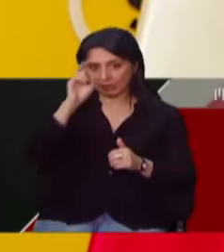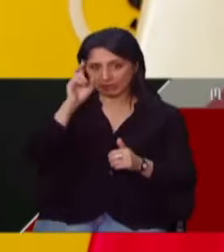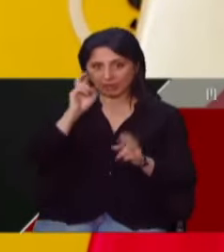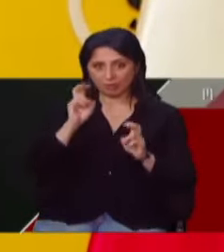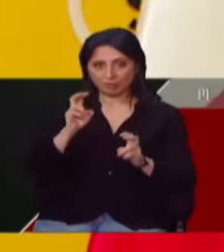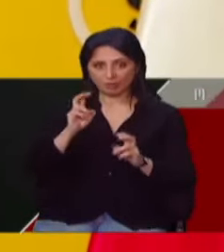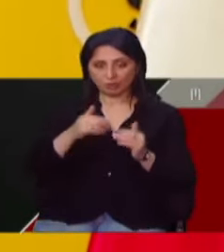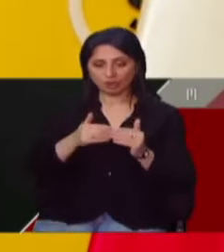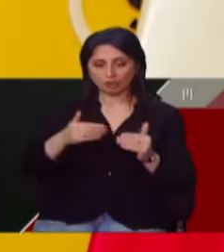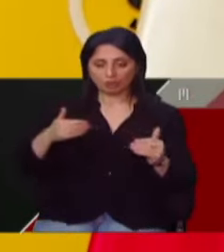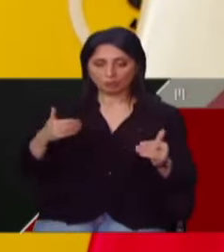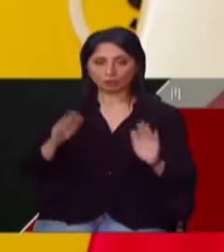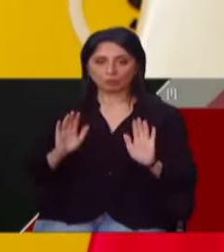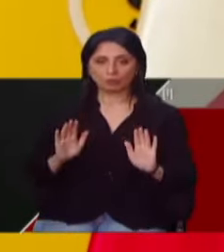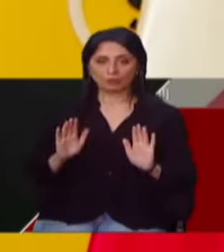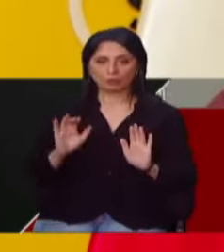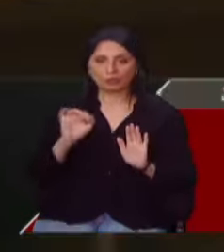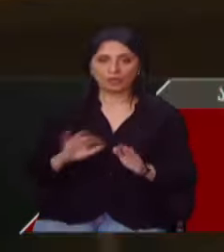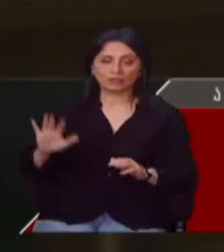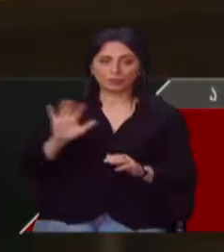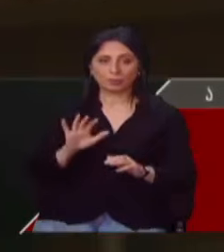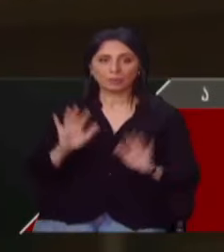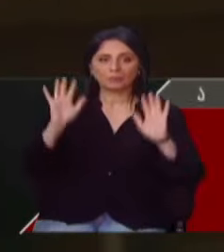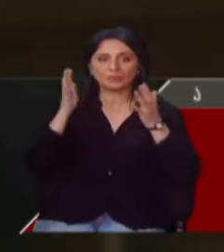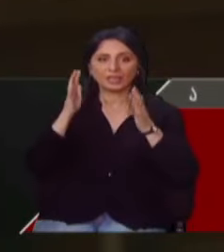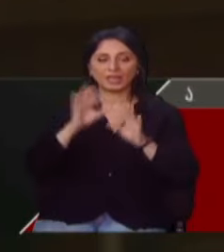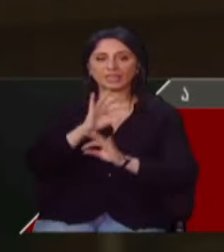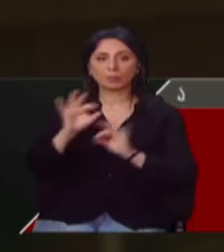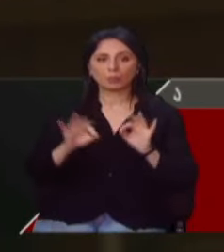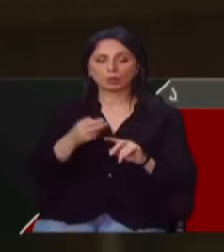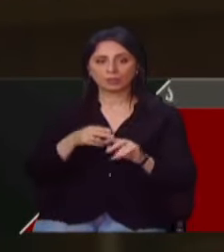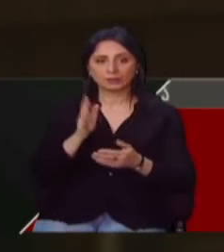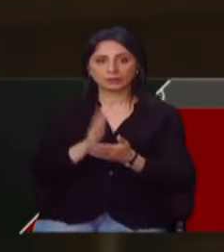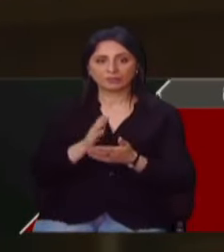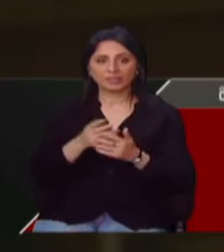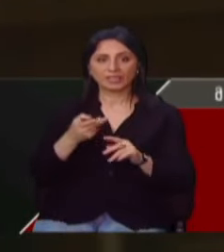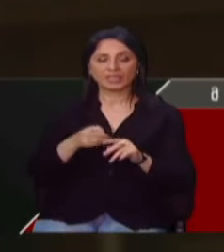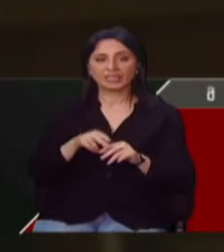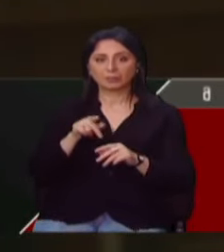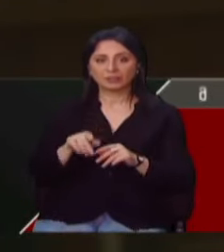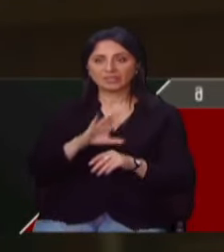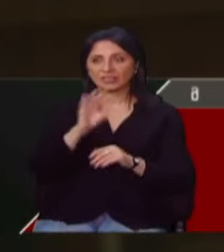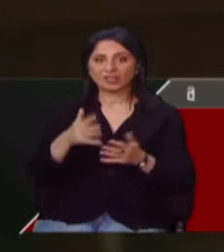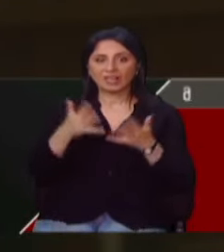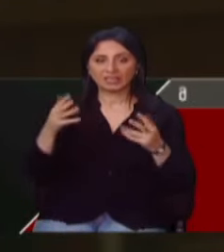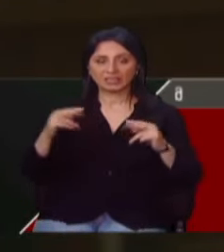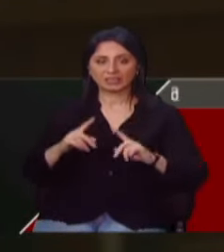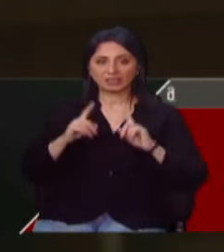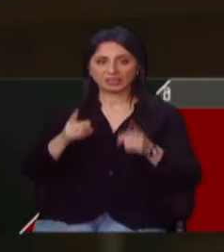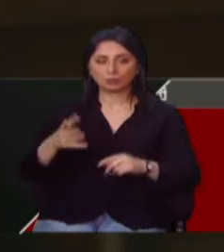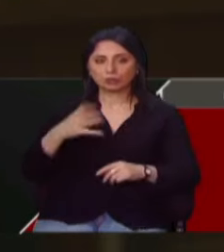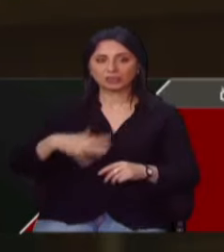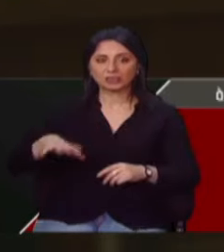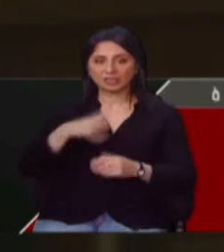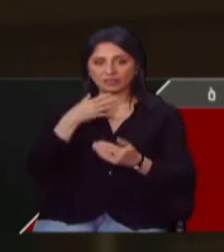სახელმწიფო, ჩამოაშოროს დასავლეთს. Ანაკლიის პროექტი ეს გახლავთ იმის ყველაზე დიდი დადასტურება, რომ